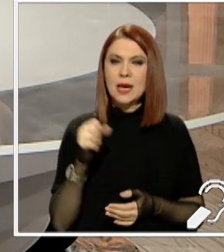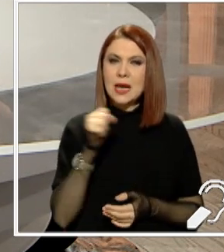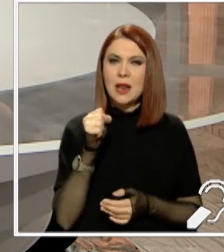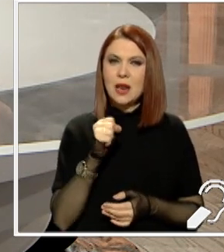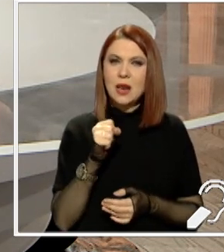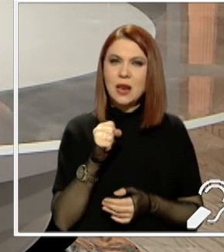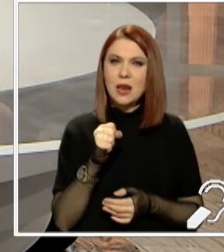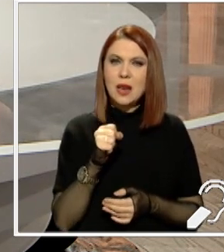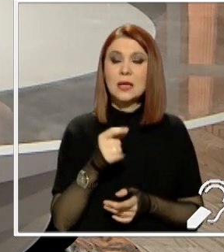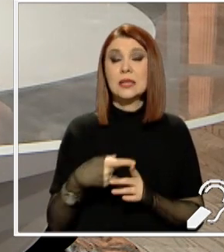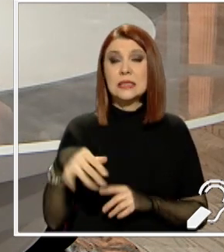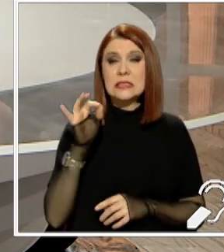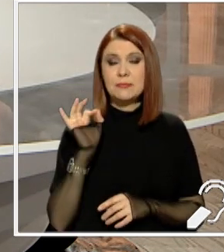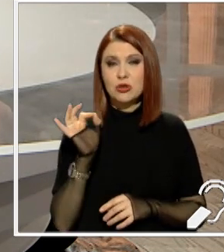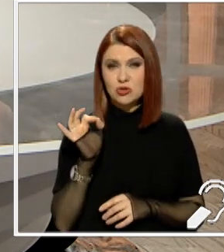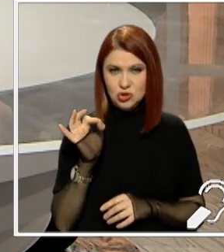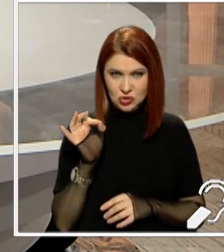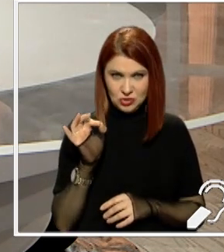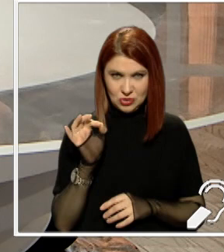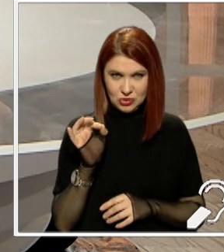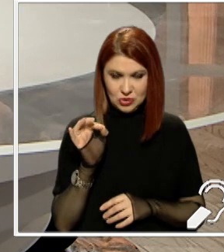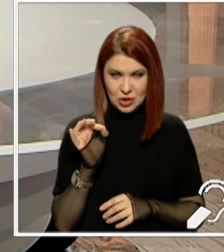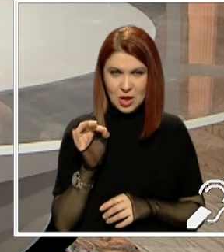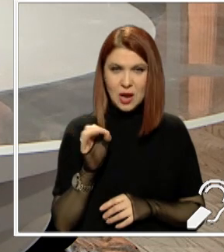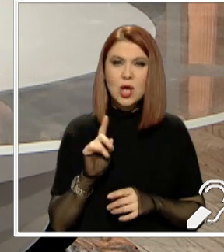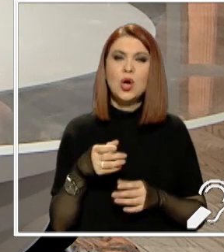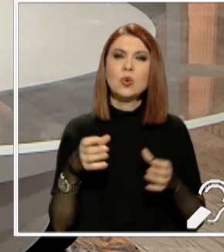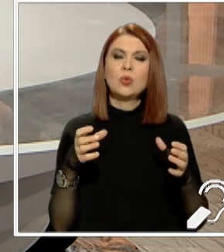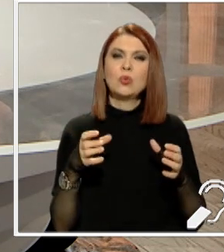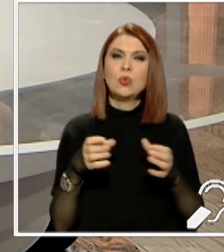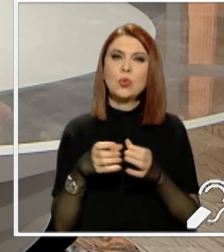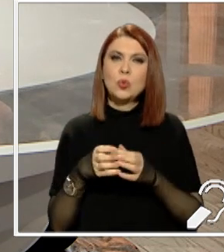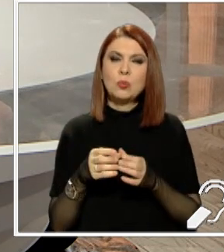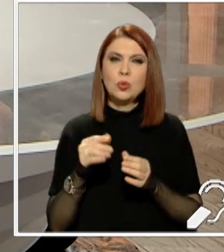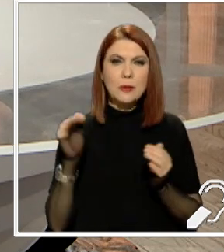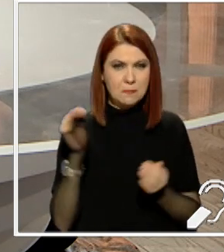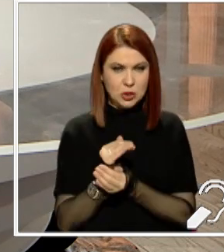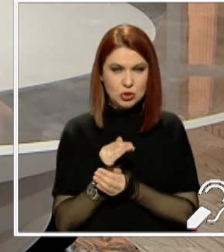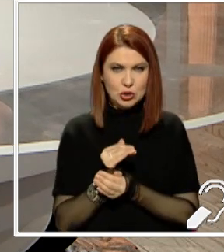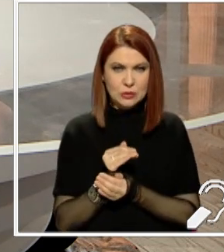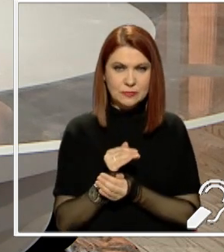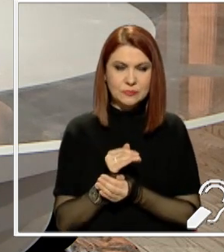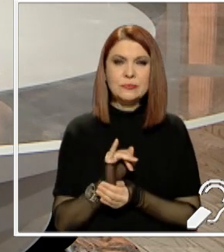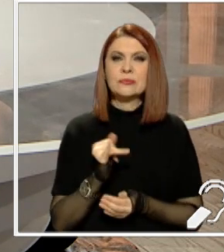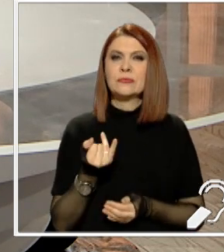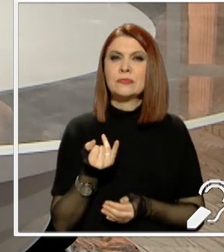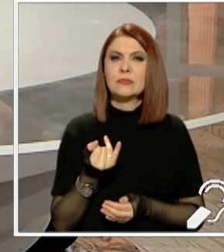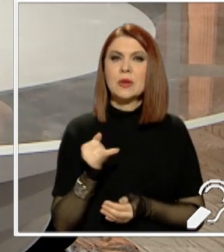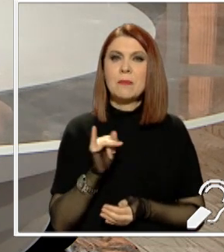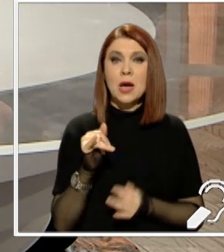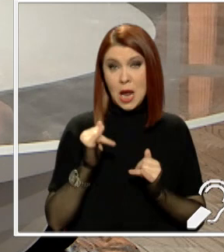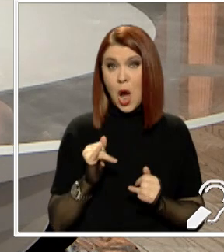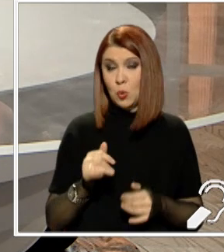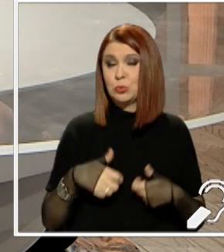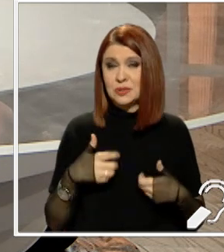în special cu formule orchestrale reduse și pe care acum